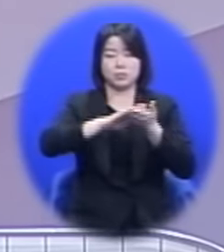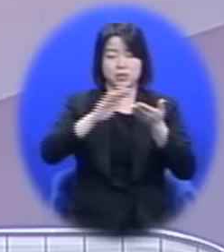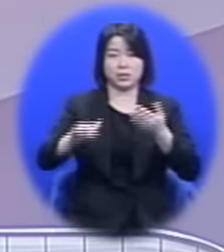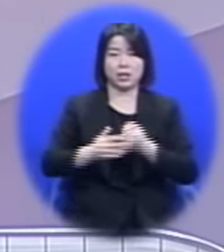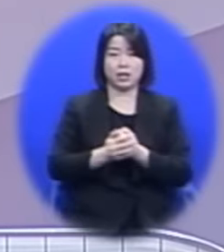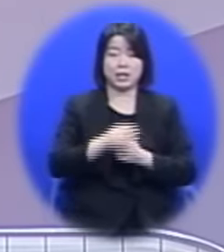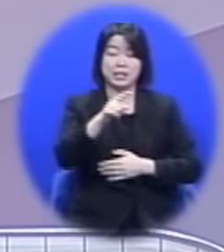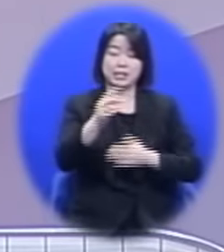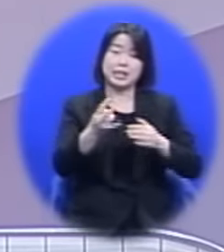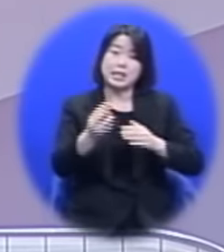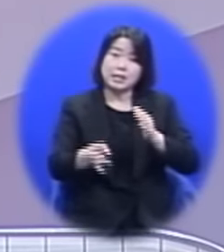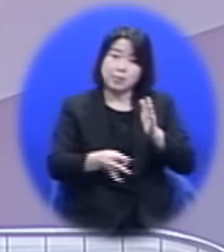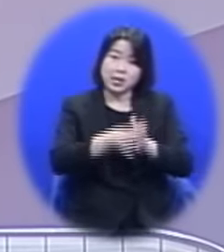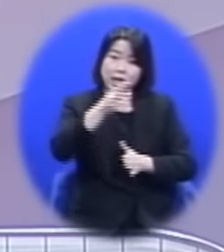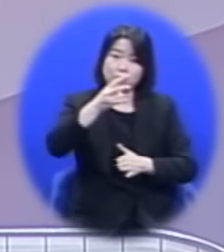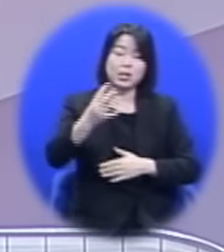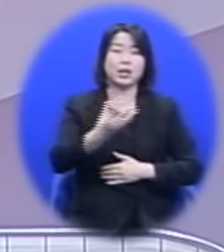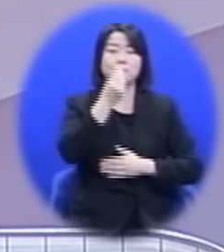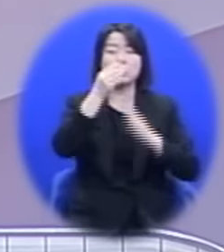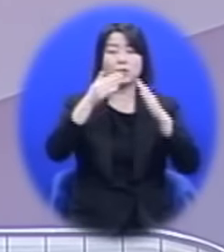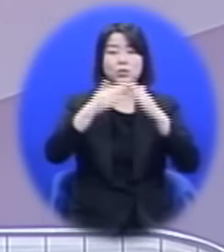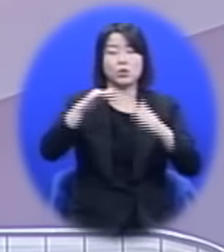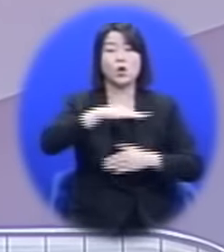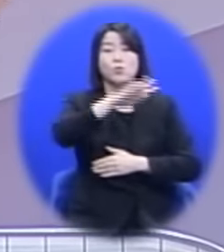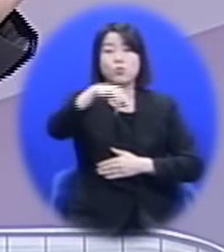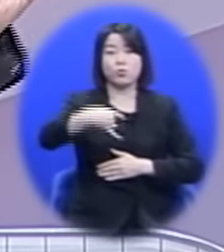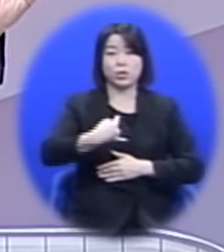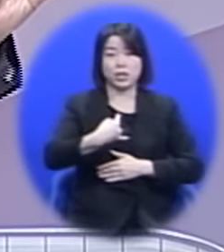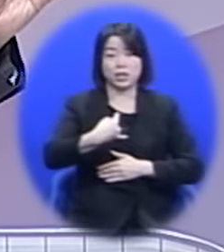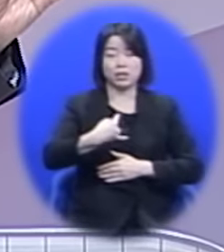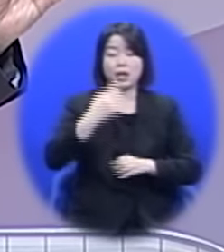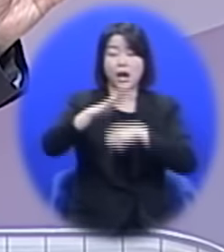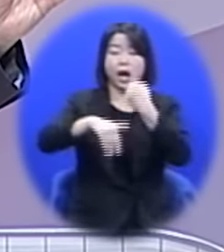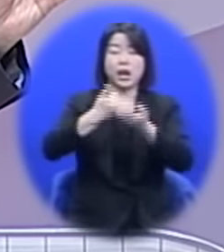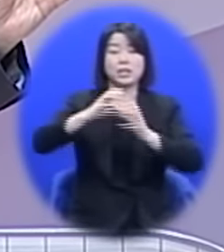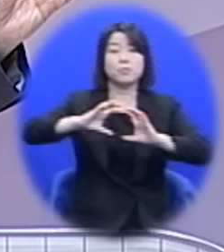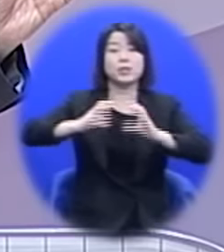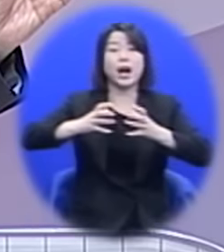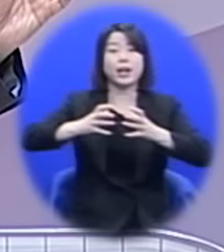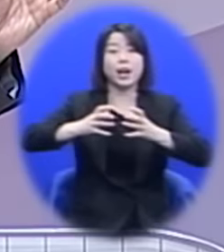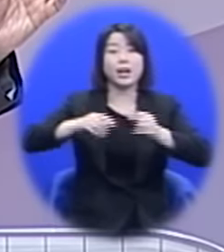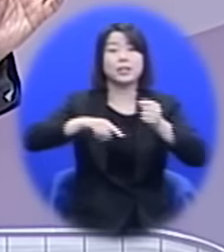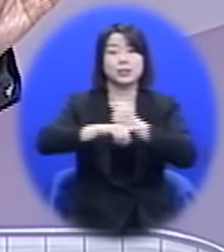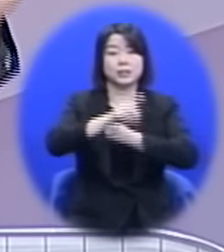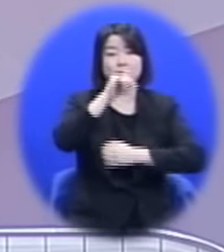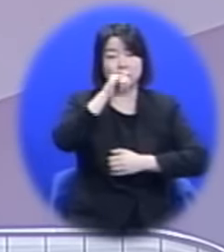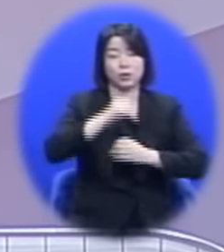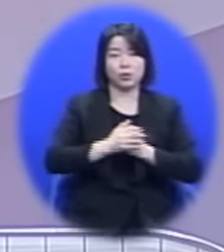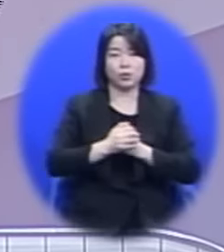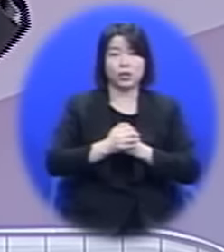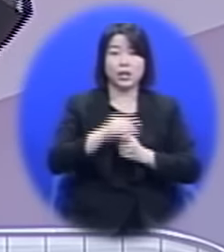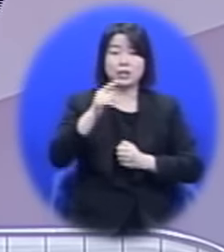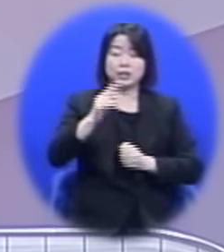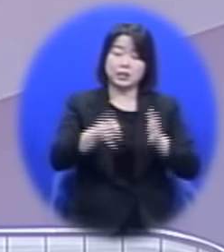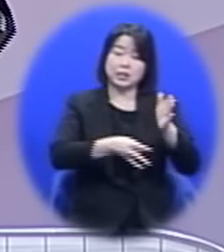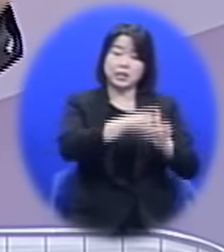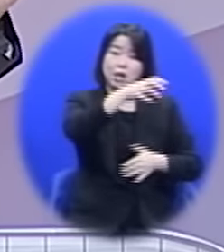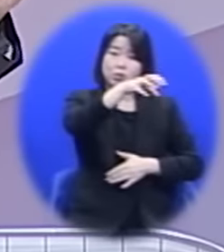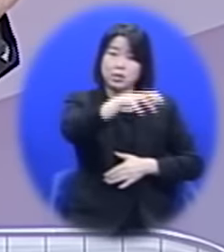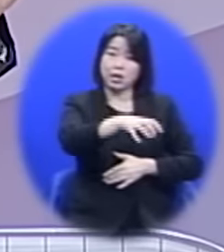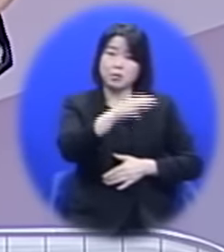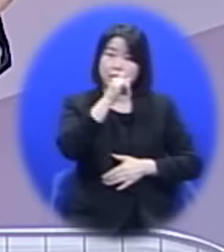이 예루살렘 성전은 우리들에게 있어서는 하나님의 나라를 상징하는 것입니다. 그 예루살렘 성전이